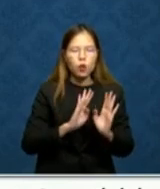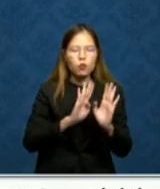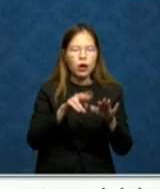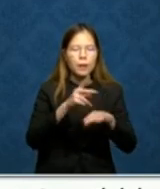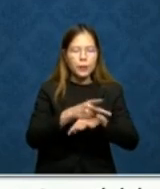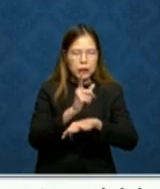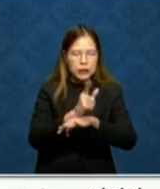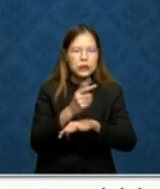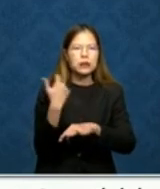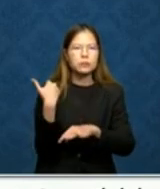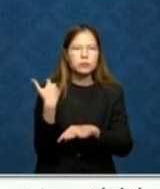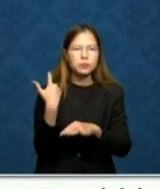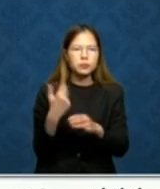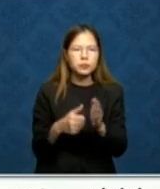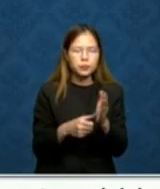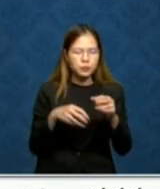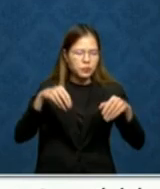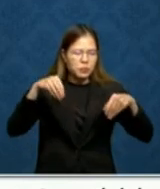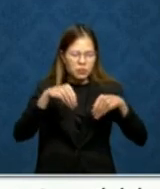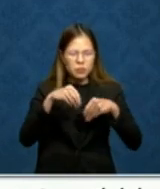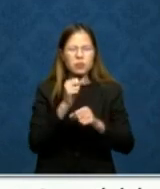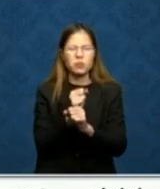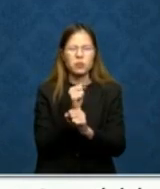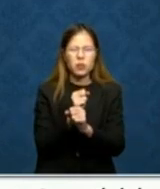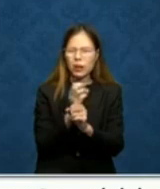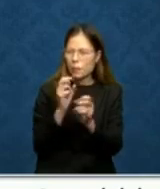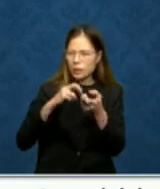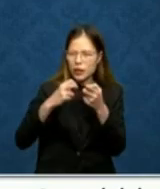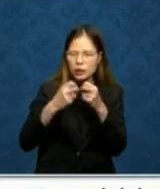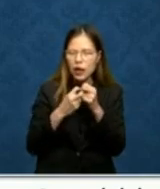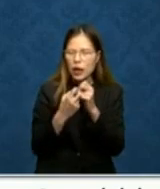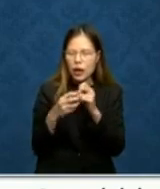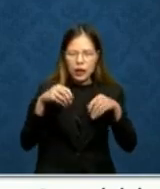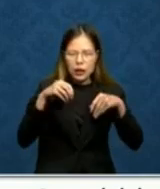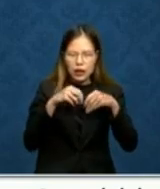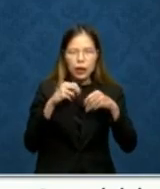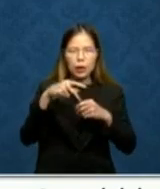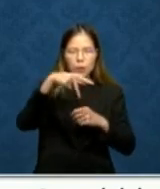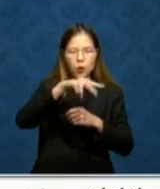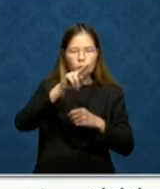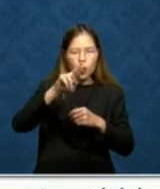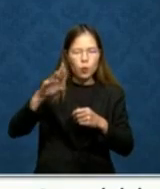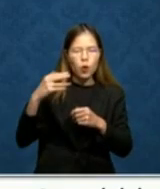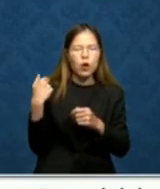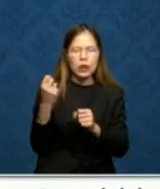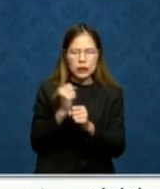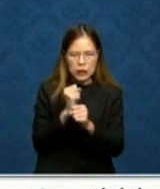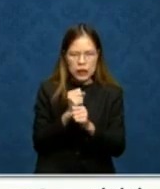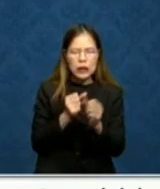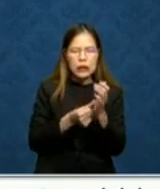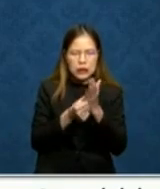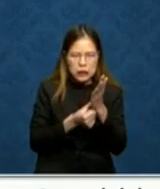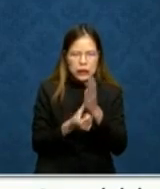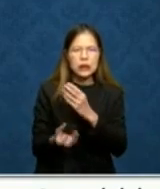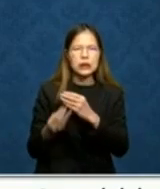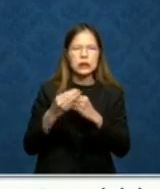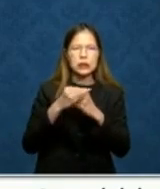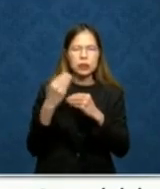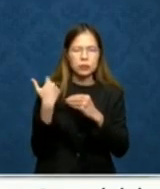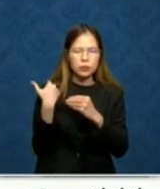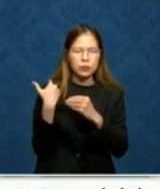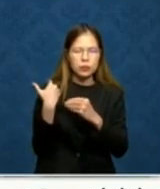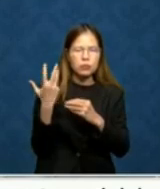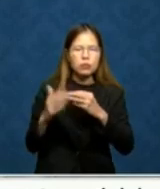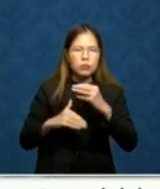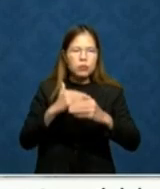ว่านี่เป็นเรื่องที่ใกล้ตัวจริงๆและการแก้ไขเพิ่มเติมพรบฉบับนี้ให้เท่าทันกับปัญหาและพลวัตโลกจะช่วยสร้